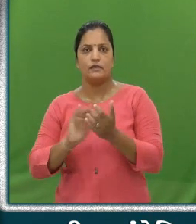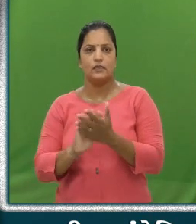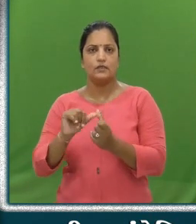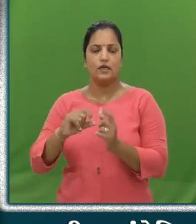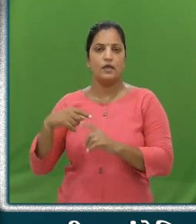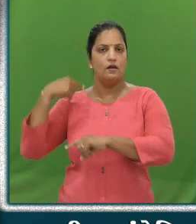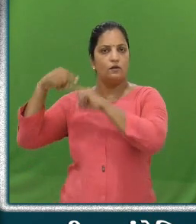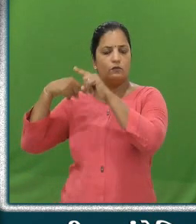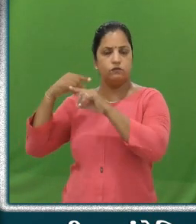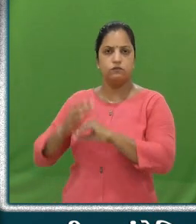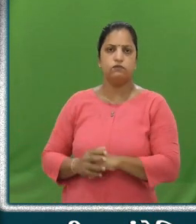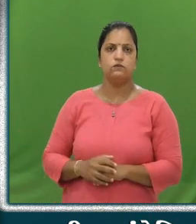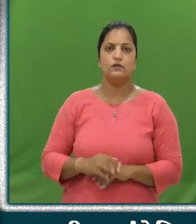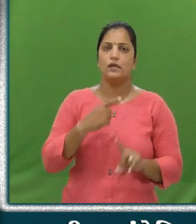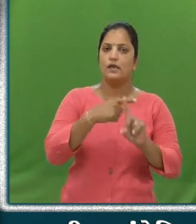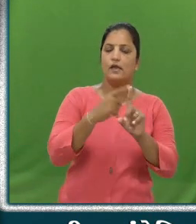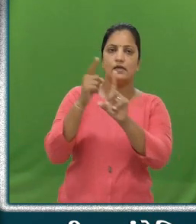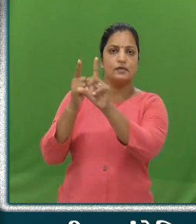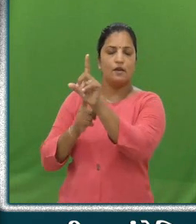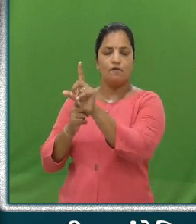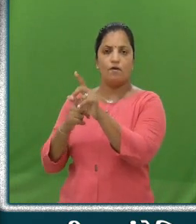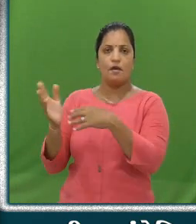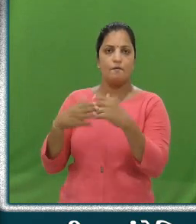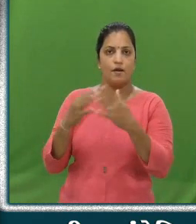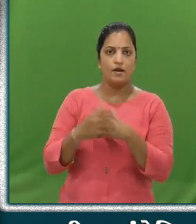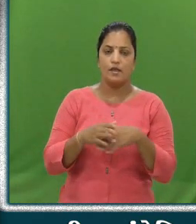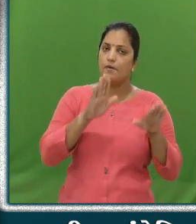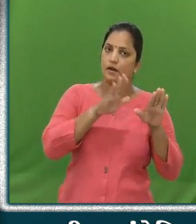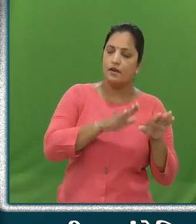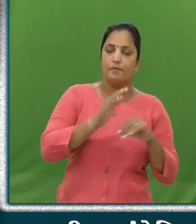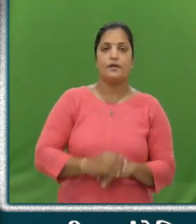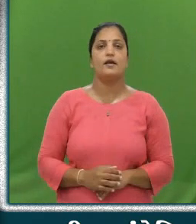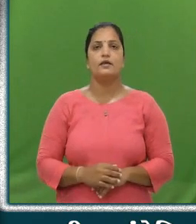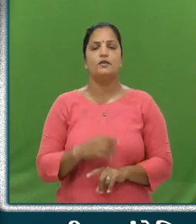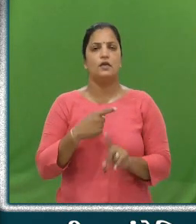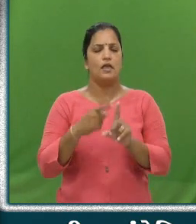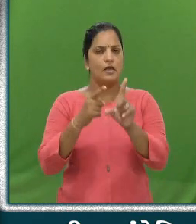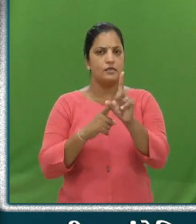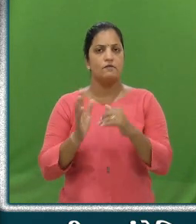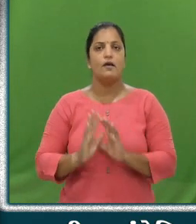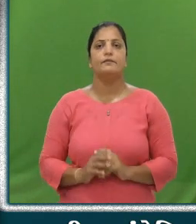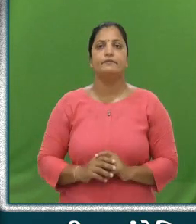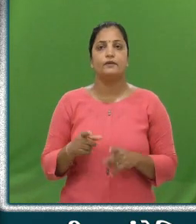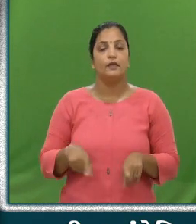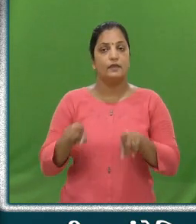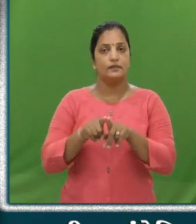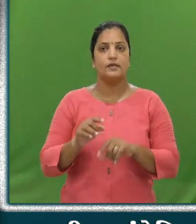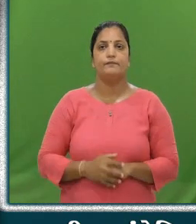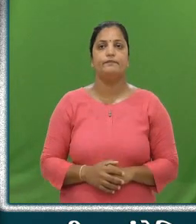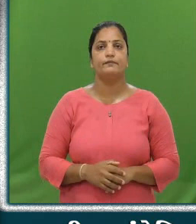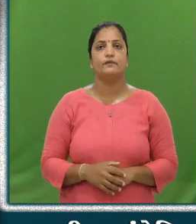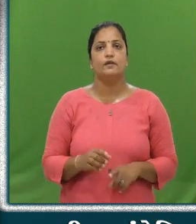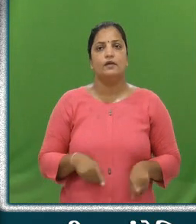નિશ્ચય કોના દ્વારા તો જનીનો દ્વારા જે છે એ આ લિંગ નિશ્ચય નિયંત્રિત હોય છે અને તે